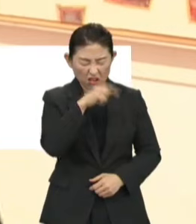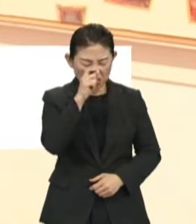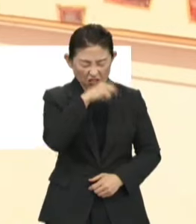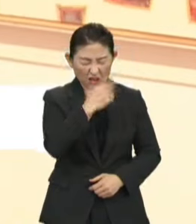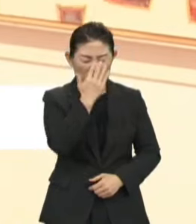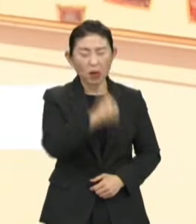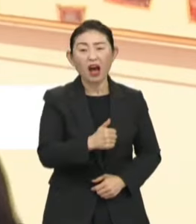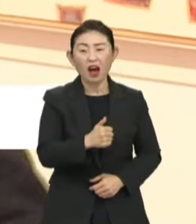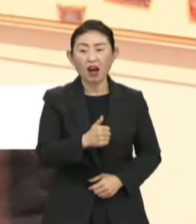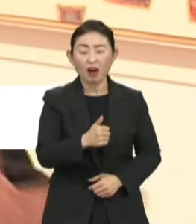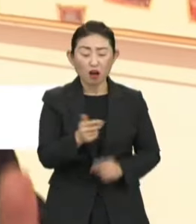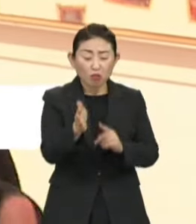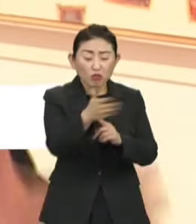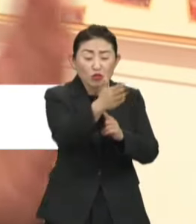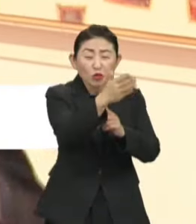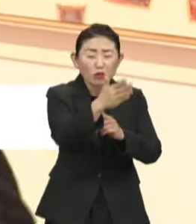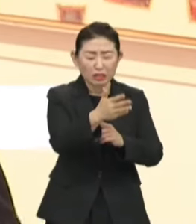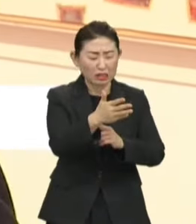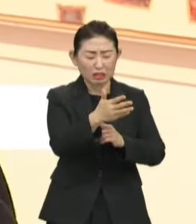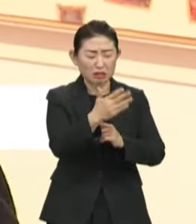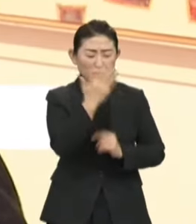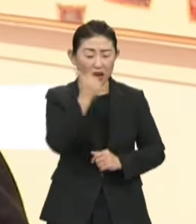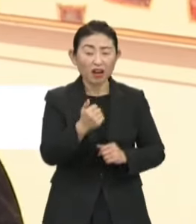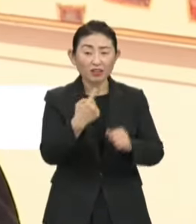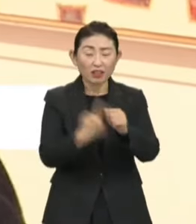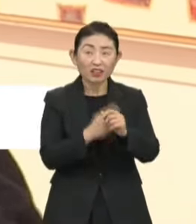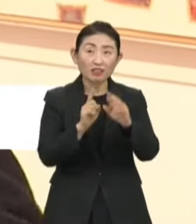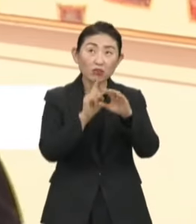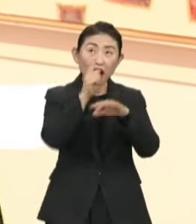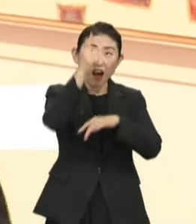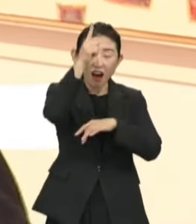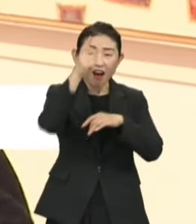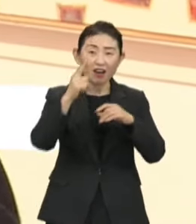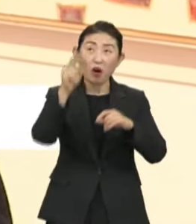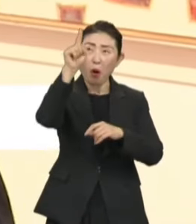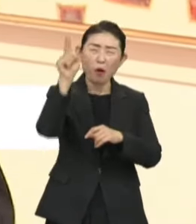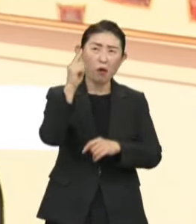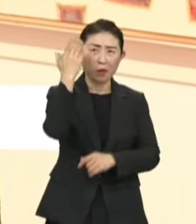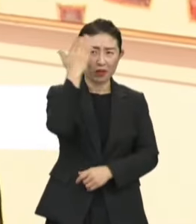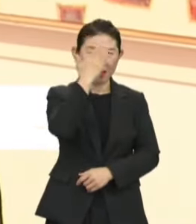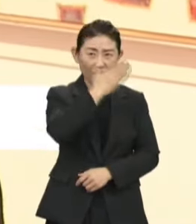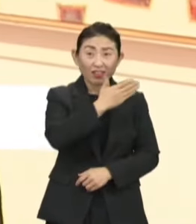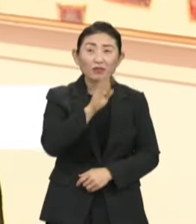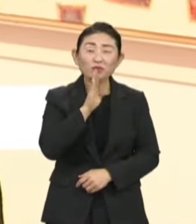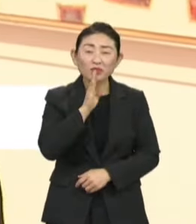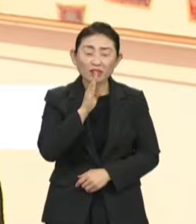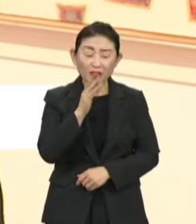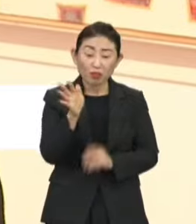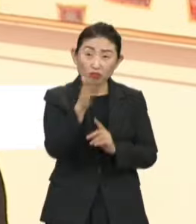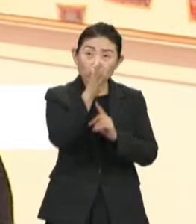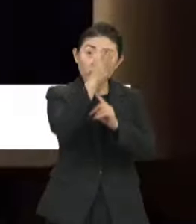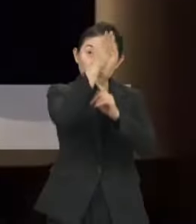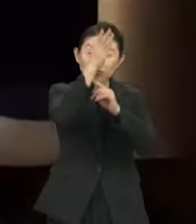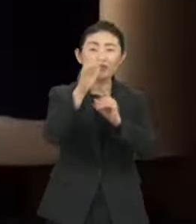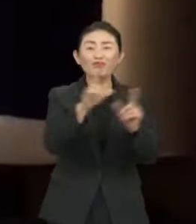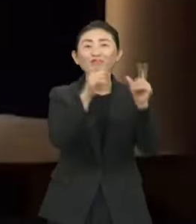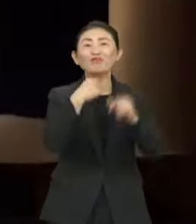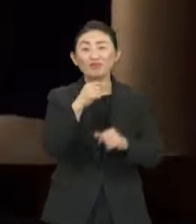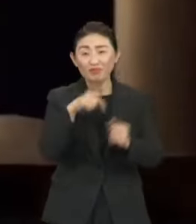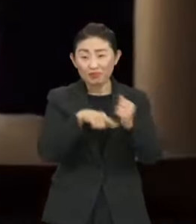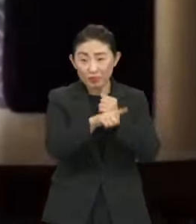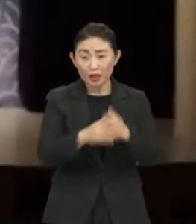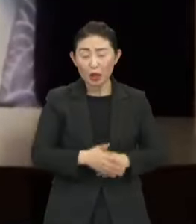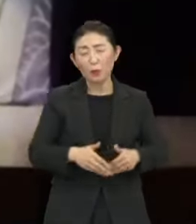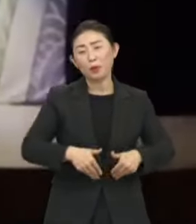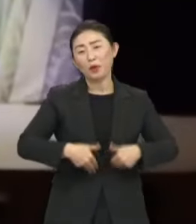싶어요. 물고기가 우주로의 여행, 오염되지 않은 곳을 향해서 이제 가게 되는 거죠.